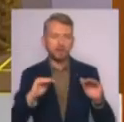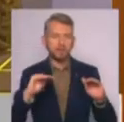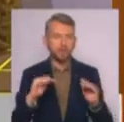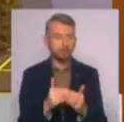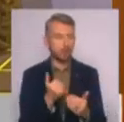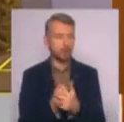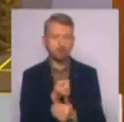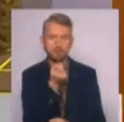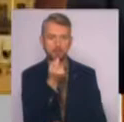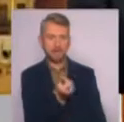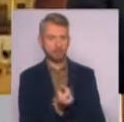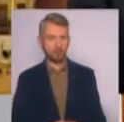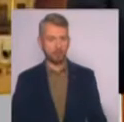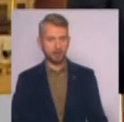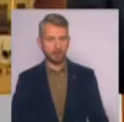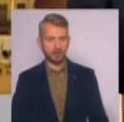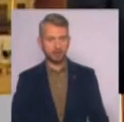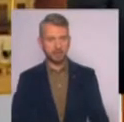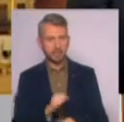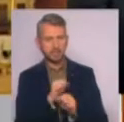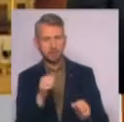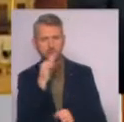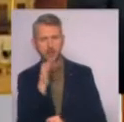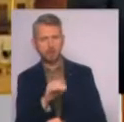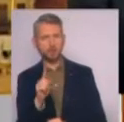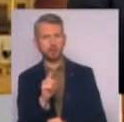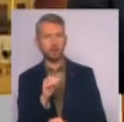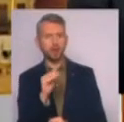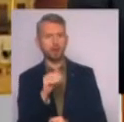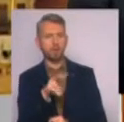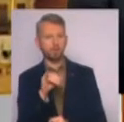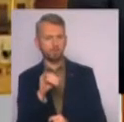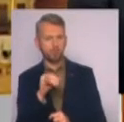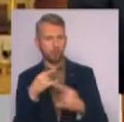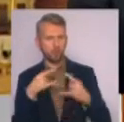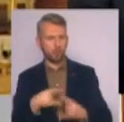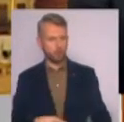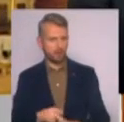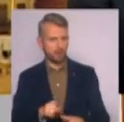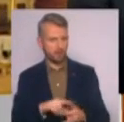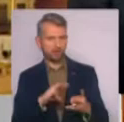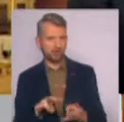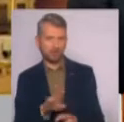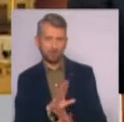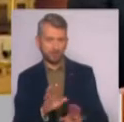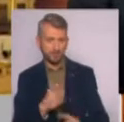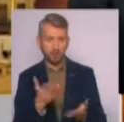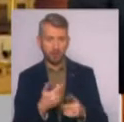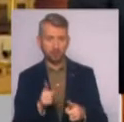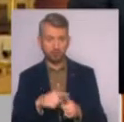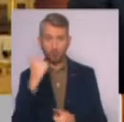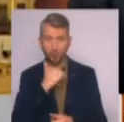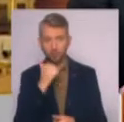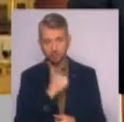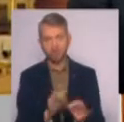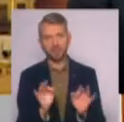до мінімуму. Не можна сказати, що флюорографію проходити дуже шкідливо. Якщо це кожен день,